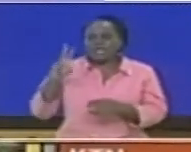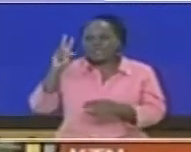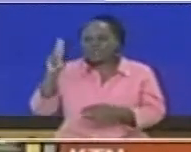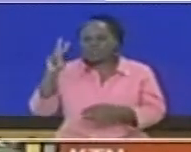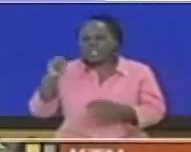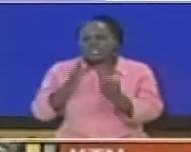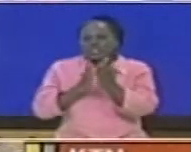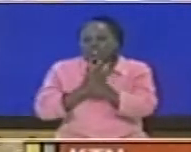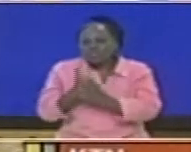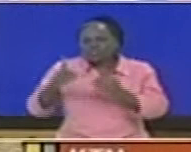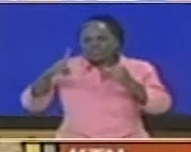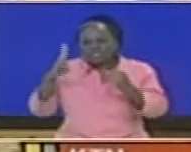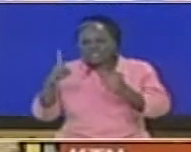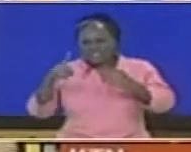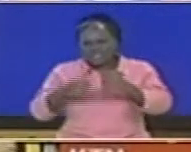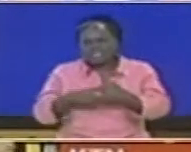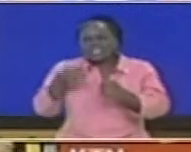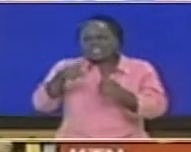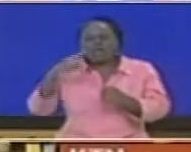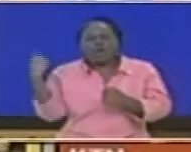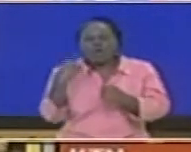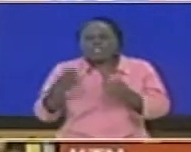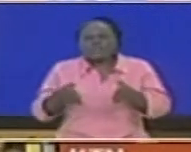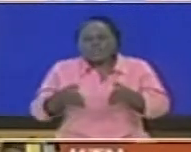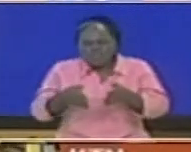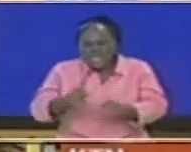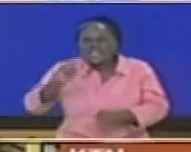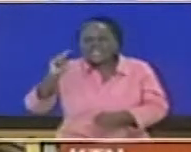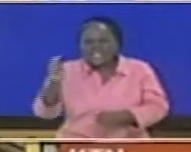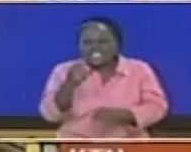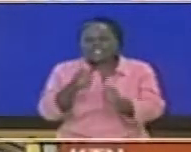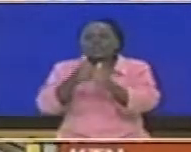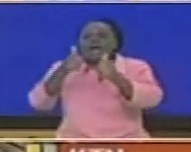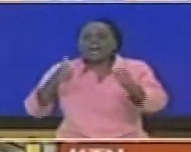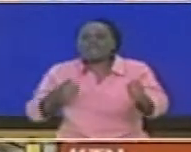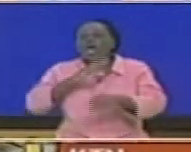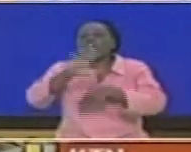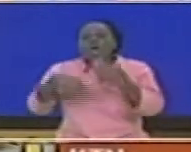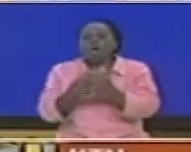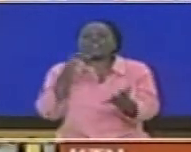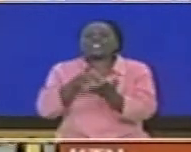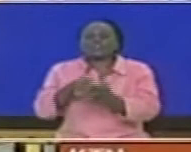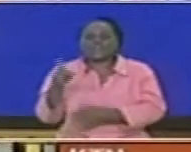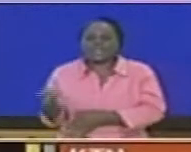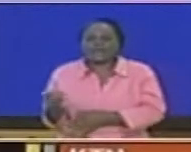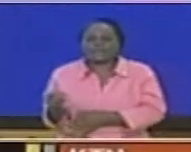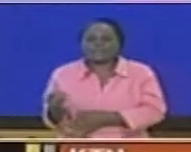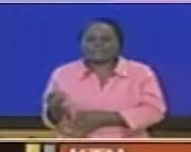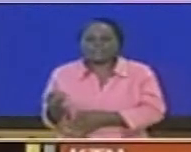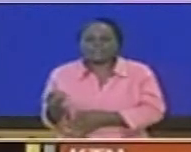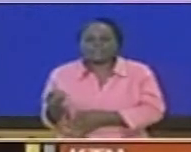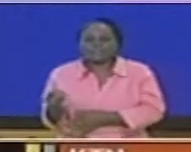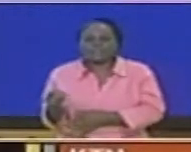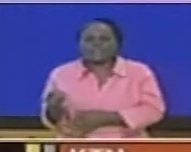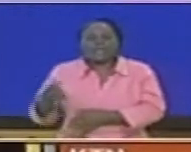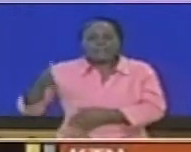16 cha mkataba wa Roma ndio njia pekee ya Kenya kuepuka na swala nzima, na ili kuahirisha wanachama wanahitajika kupiga kura. In order to pass